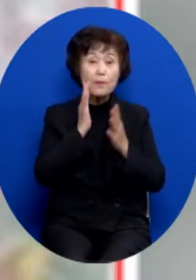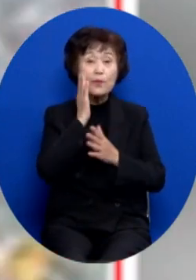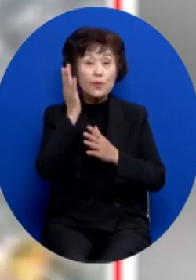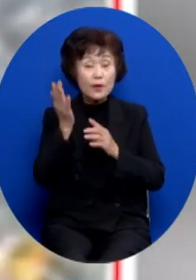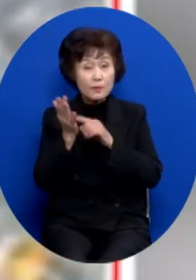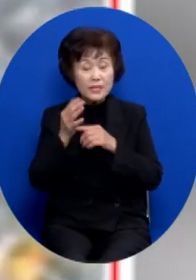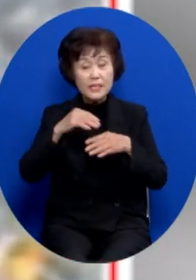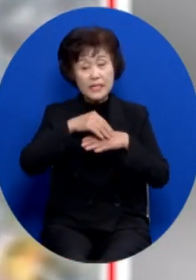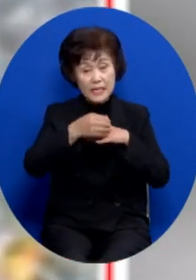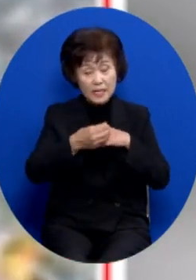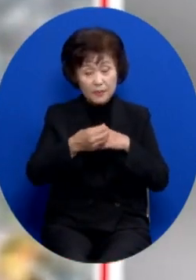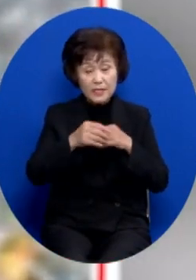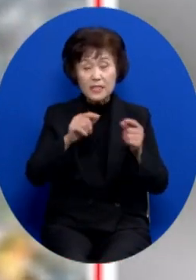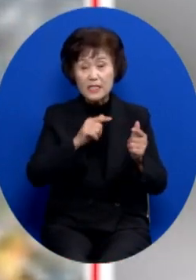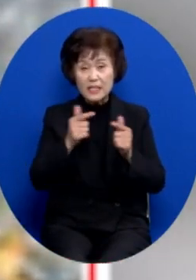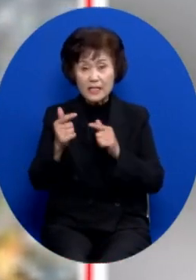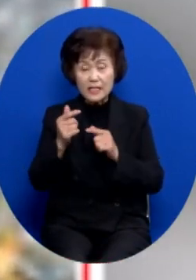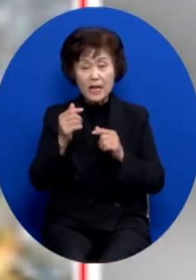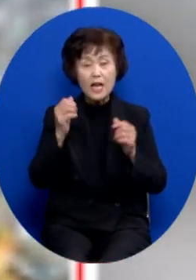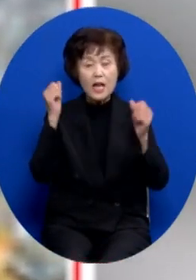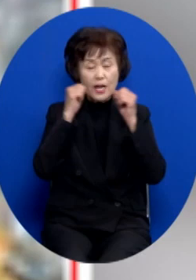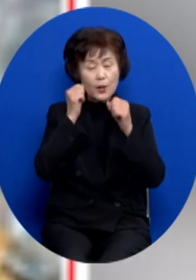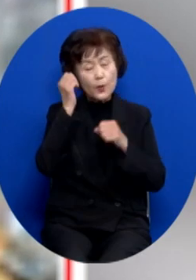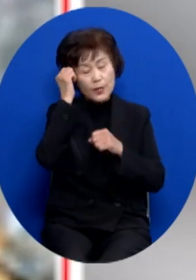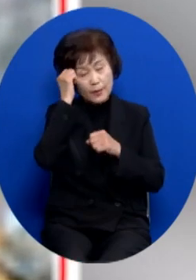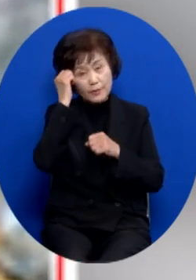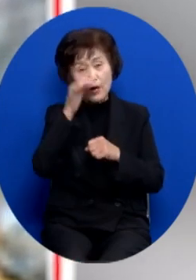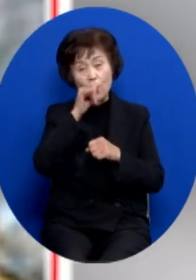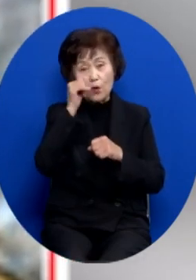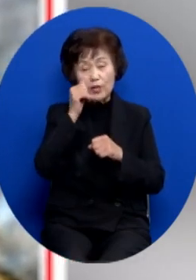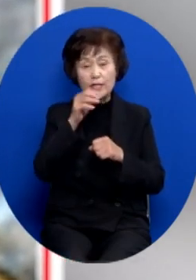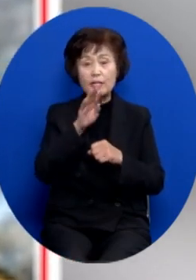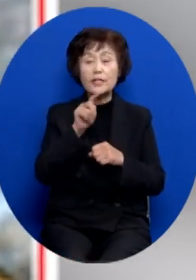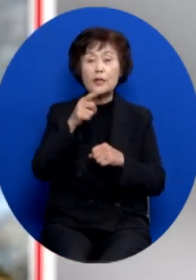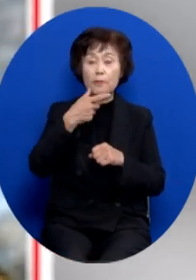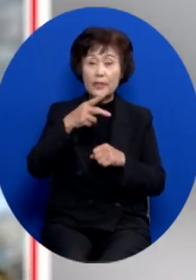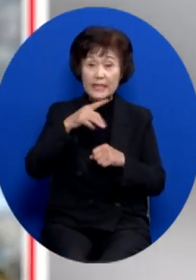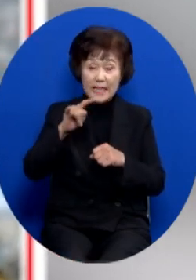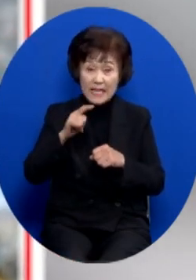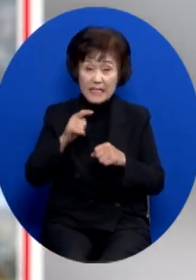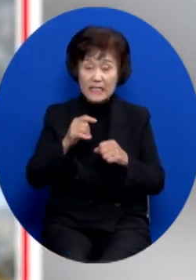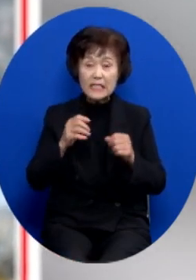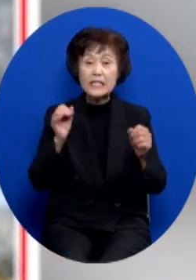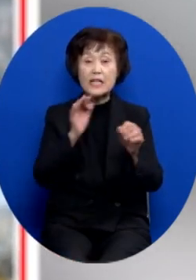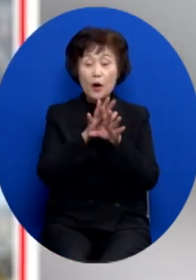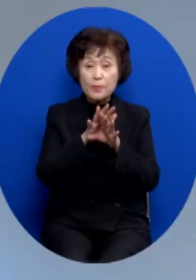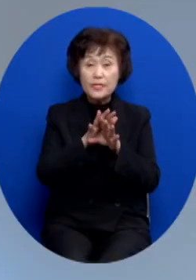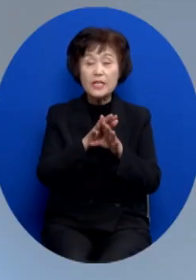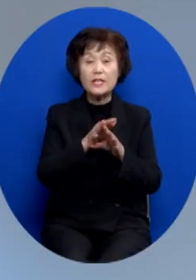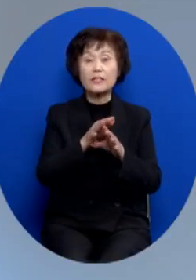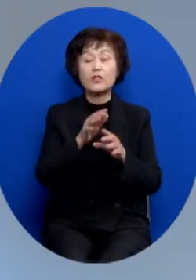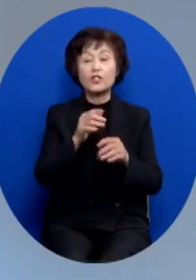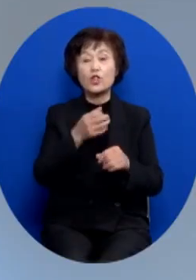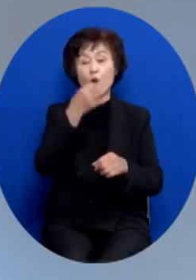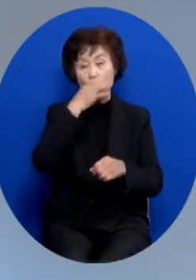빈 공간 등에서 월동하고 있는 번데기를 제거하고 부화 시기에 맞춰 방제하는 것이 가장 효과적이라고 전했습니다.